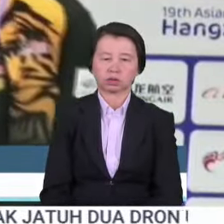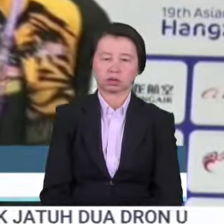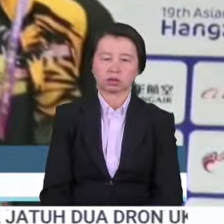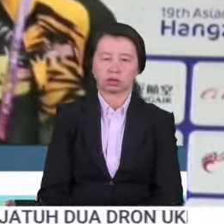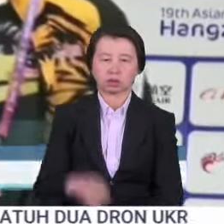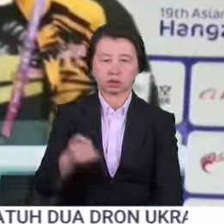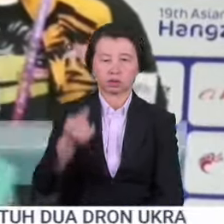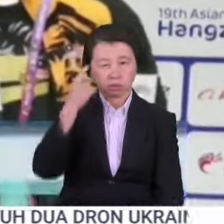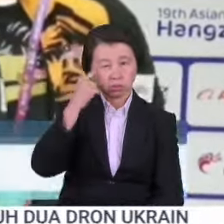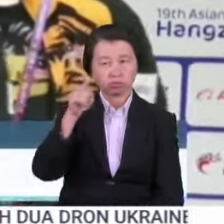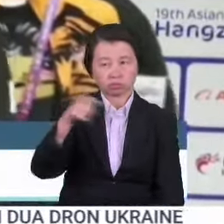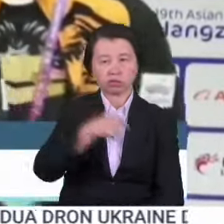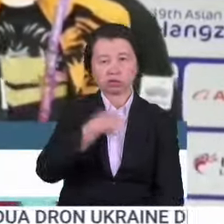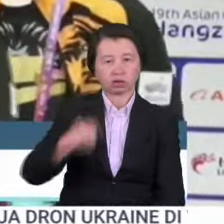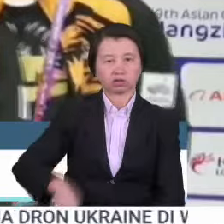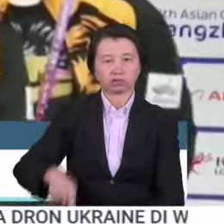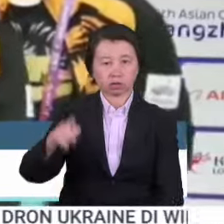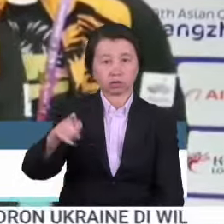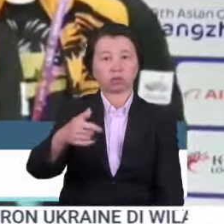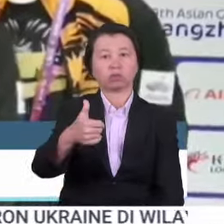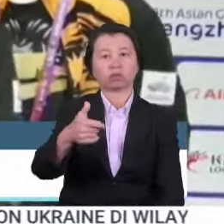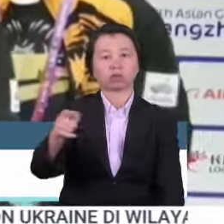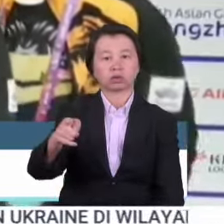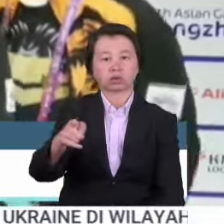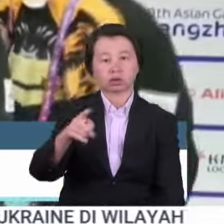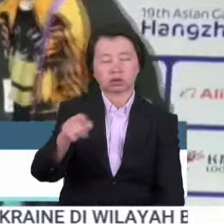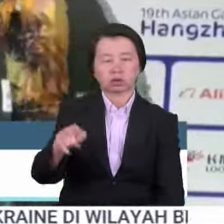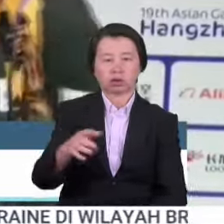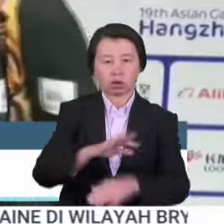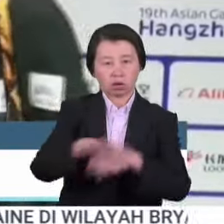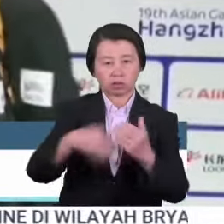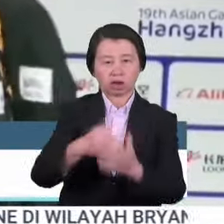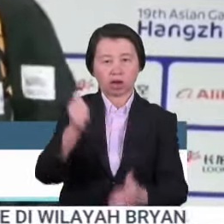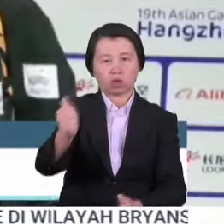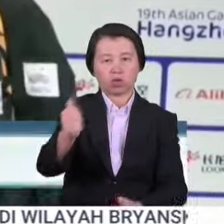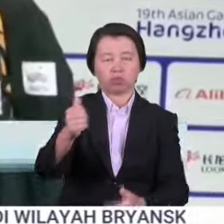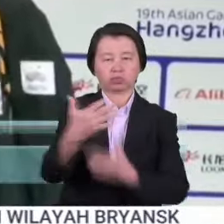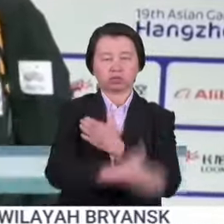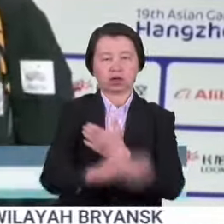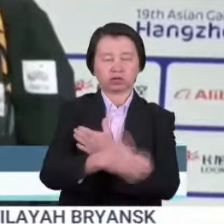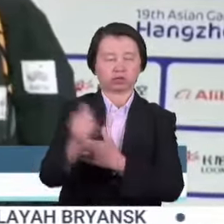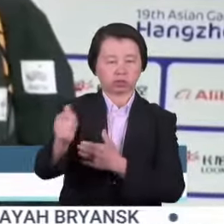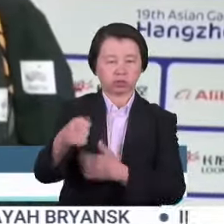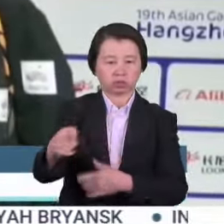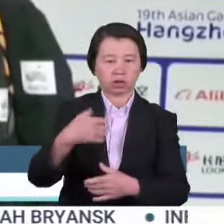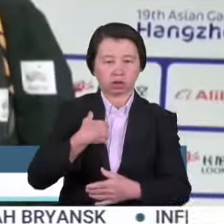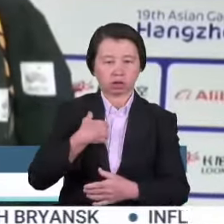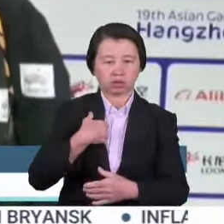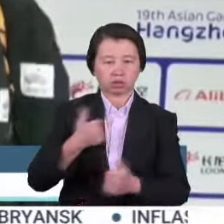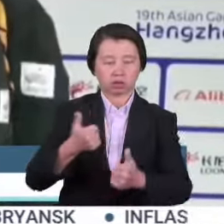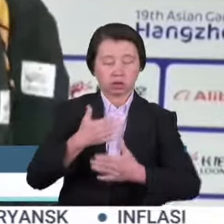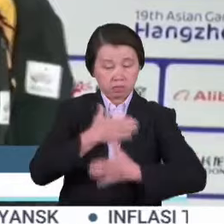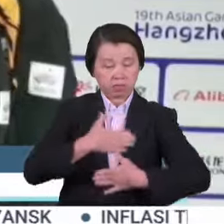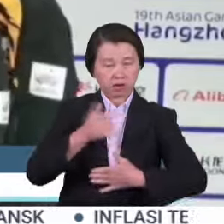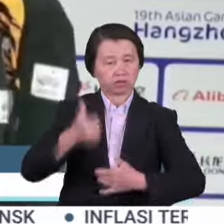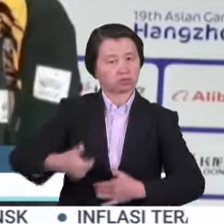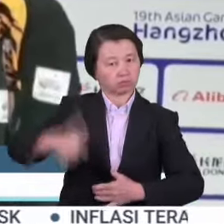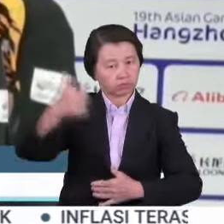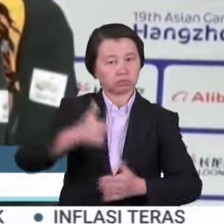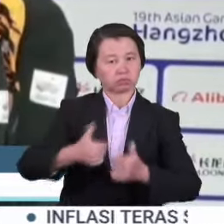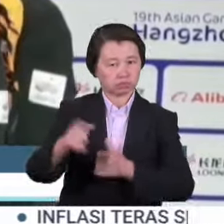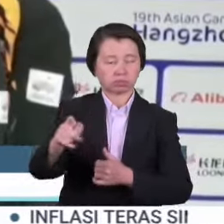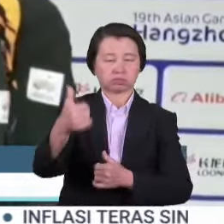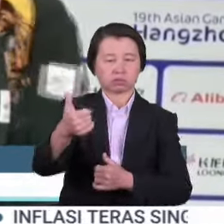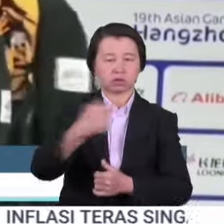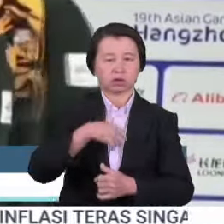You know, because they are China, they are in their own country, and they have the pressure to win this game.